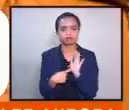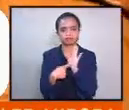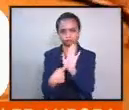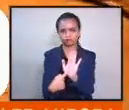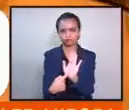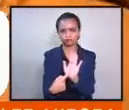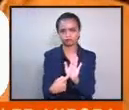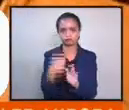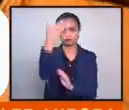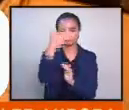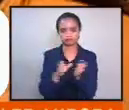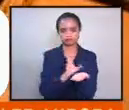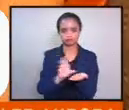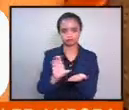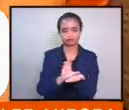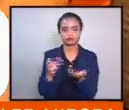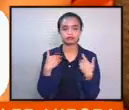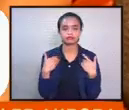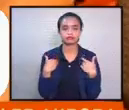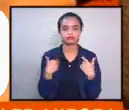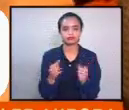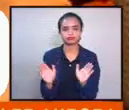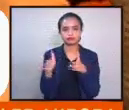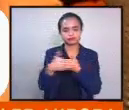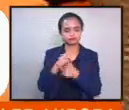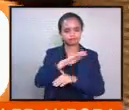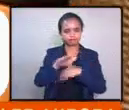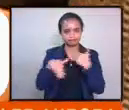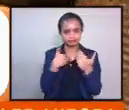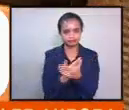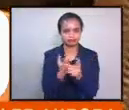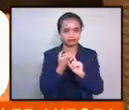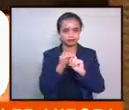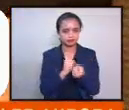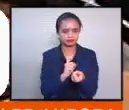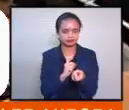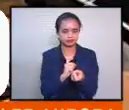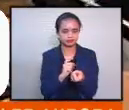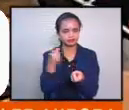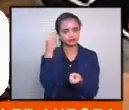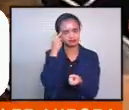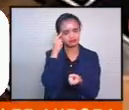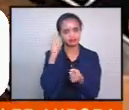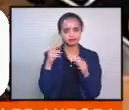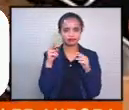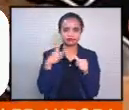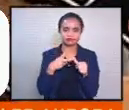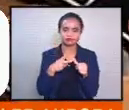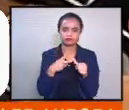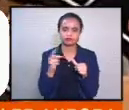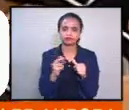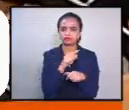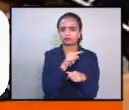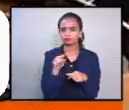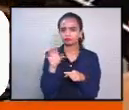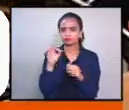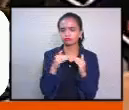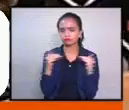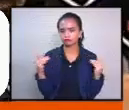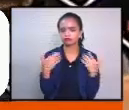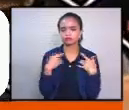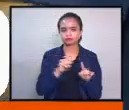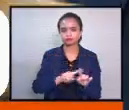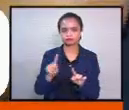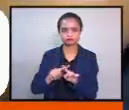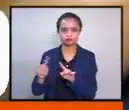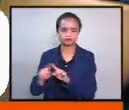mismo, sa cashier. May mga ready rooms na dito na lahat . From the second floor up to the ninth floor, meron ng mga iba-ibang